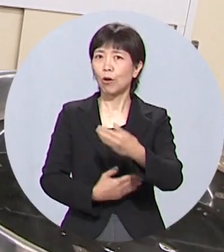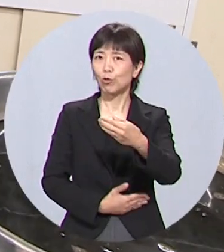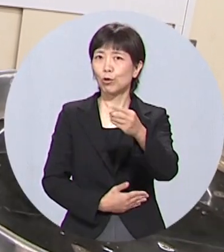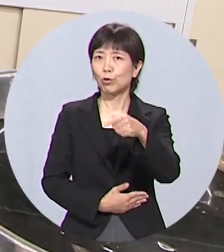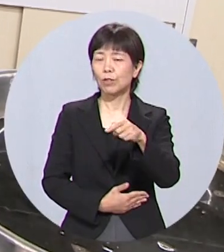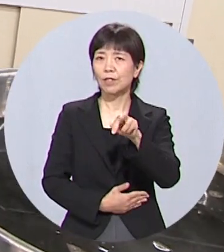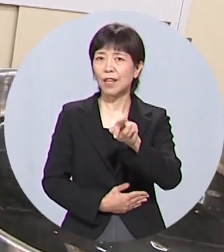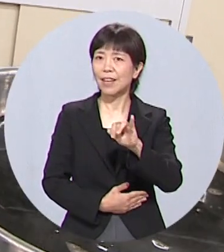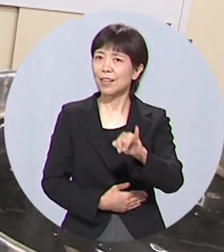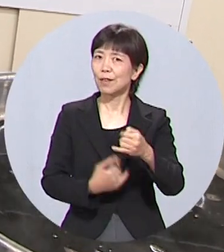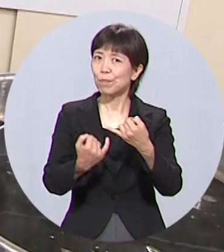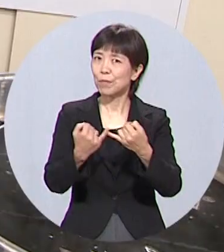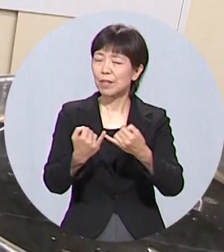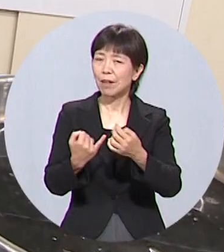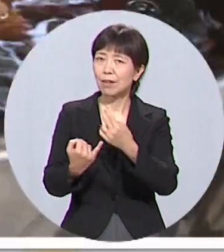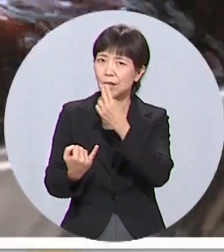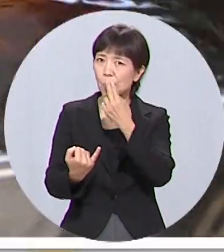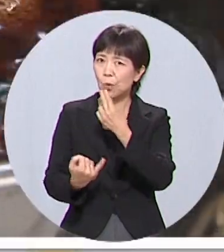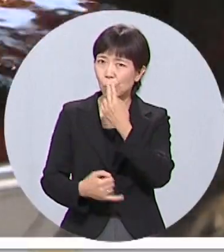みたいな匂いがします。